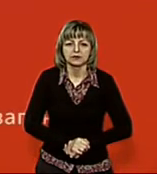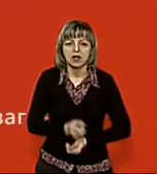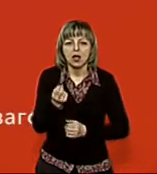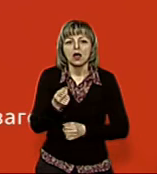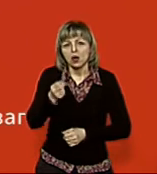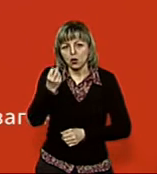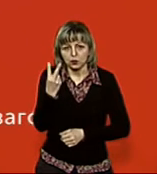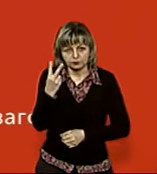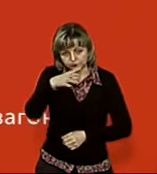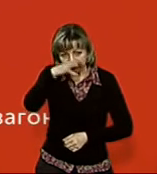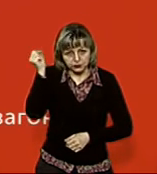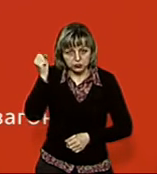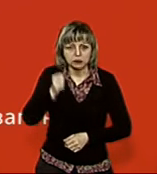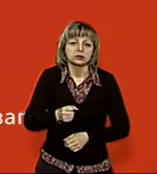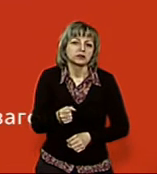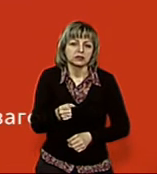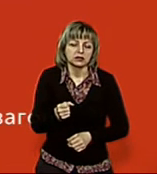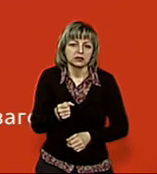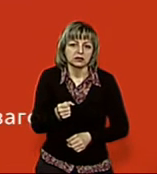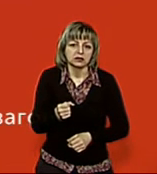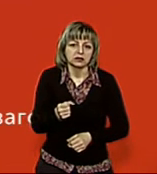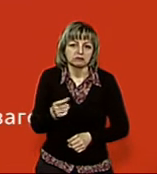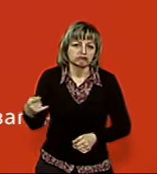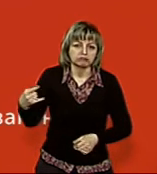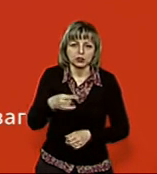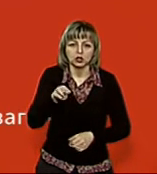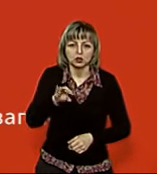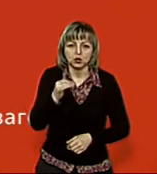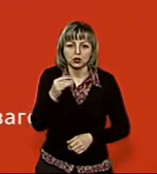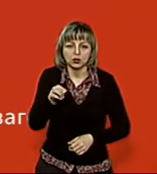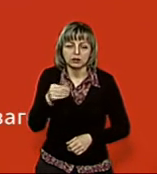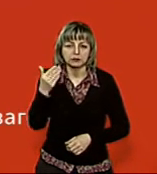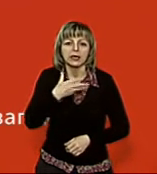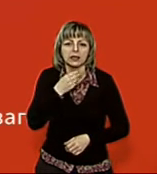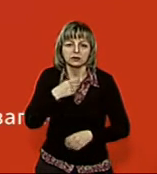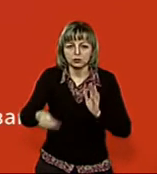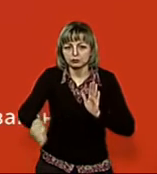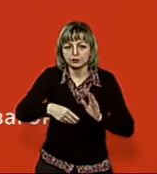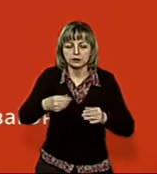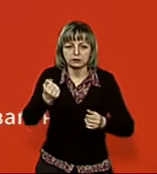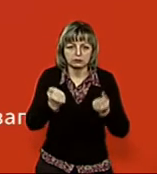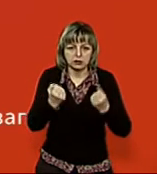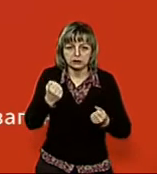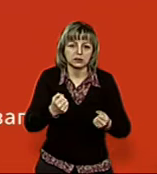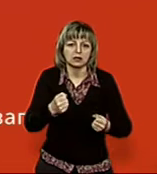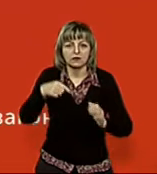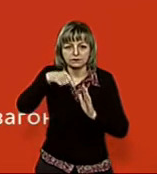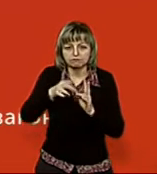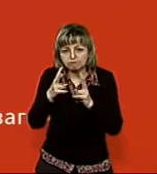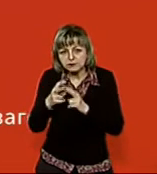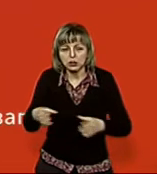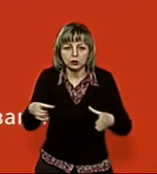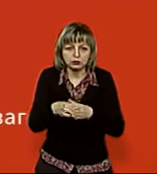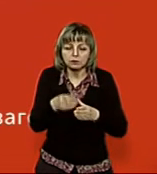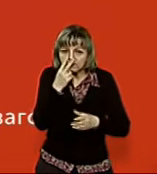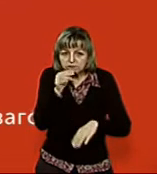Опівночі 3 лютого в пункт пропуску Ягодин прибув автомобіль «Тойота» литовської реєстрації. В результаті огляду у сумці водія оглядовою групою